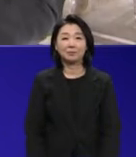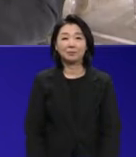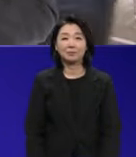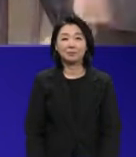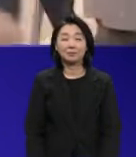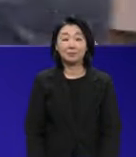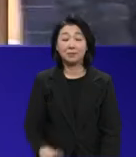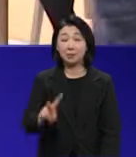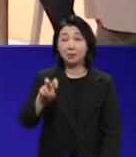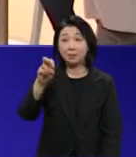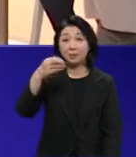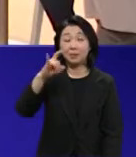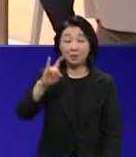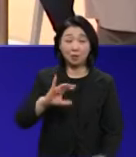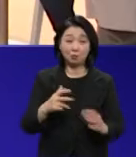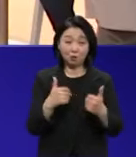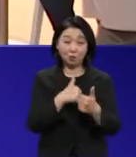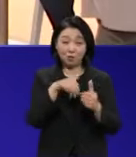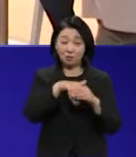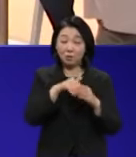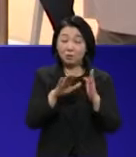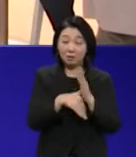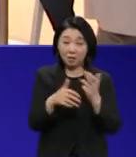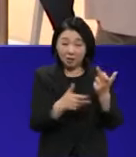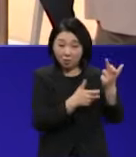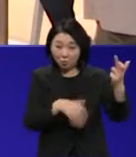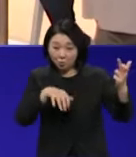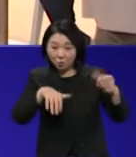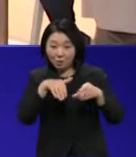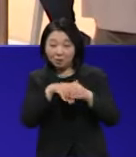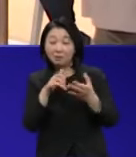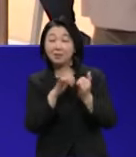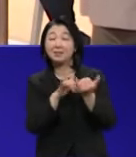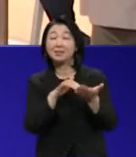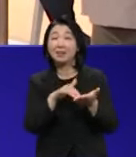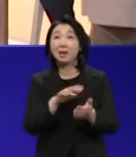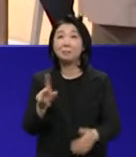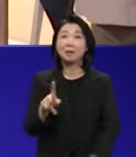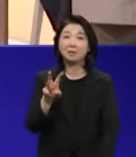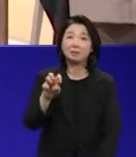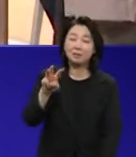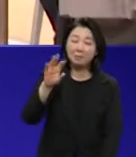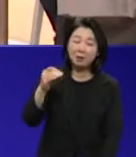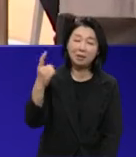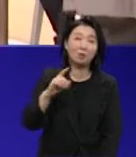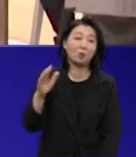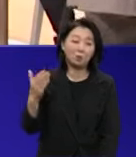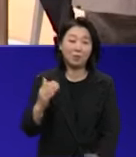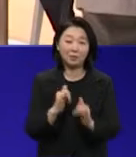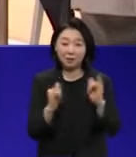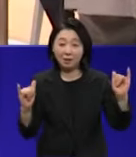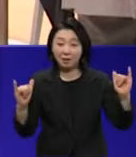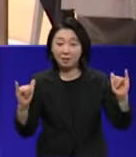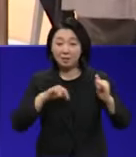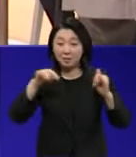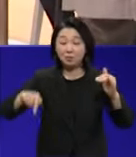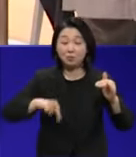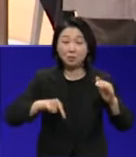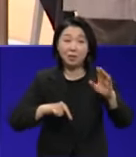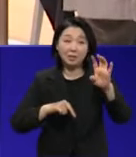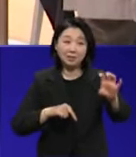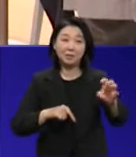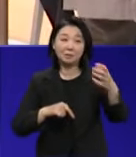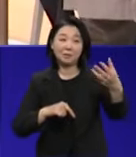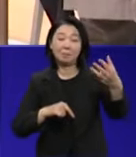네, 22대 국회의원 선거의 강원도 내 선거인 수는 이 133만 1,900여 명입니다. 이 가운데